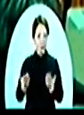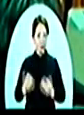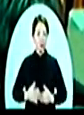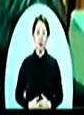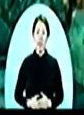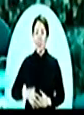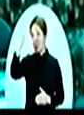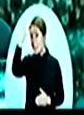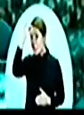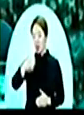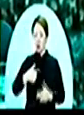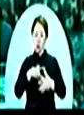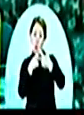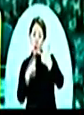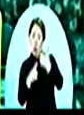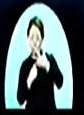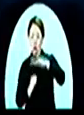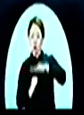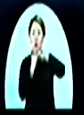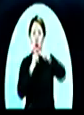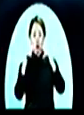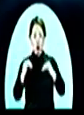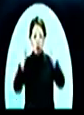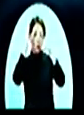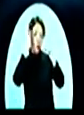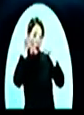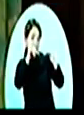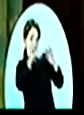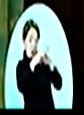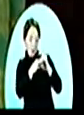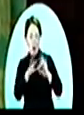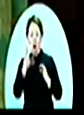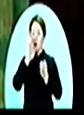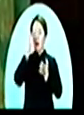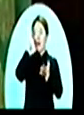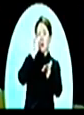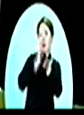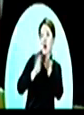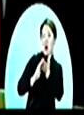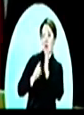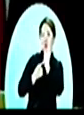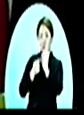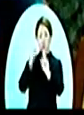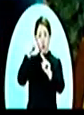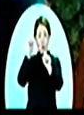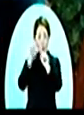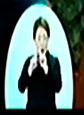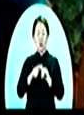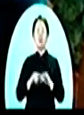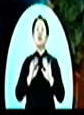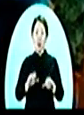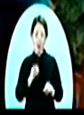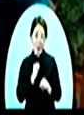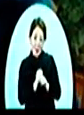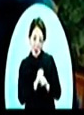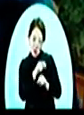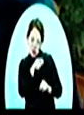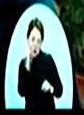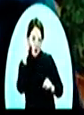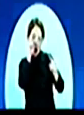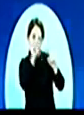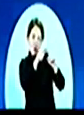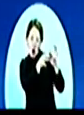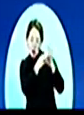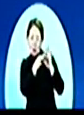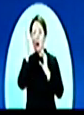Засгийн газрын 3 тулгуур төвчлийн бодлогод хүнс экспортлогч орн болох зорилтыг дэвшүүлэн ажилласан. Энэхүү зорилтын хүрээнд гадаадын